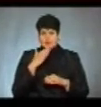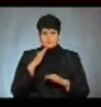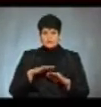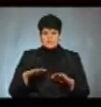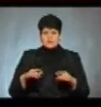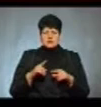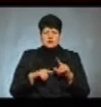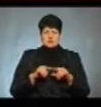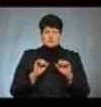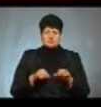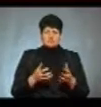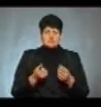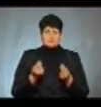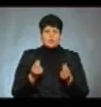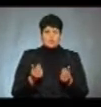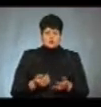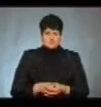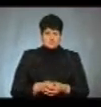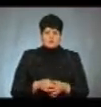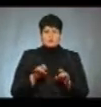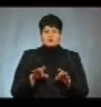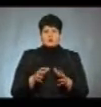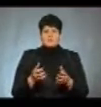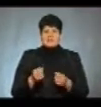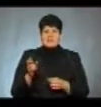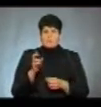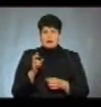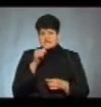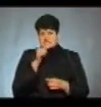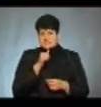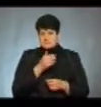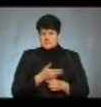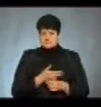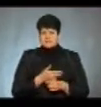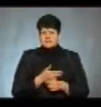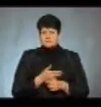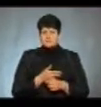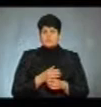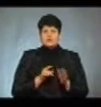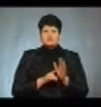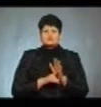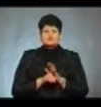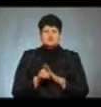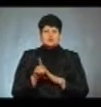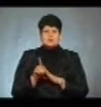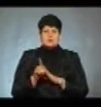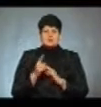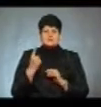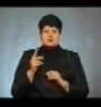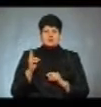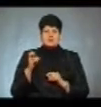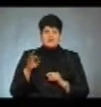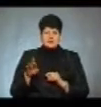отримати перші кошти? Постанова прийнята в березні місяці, свою дію розпочинає з 1